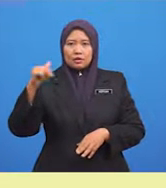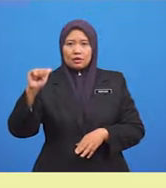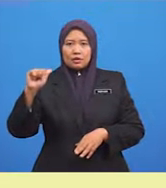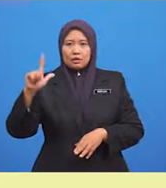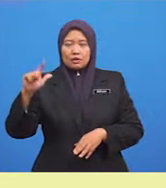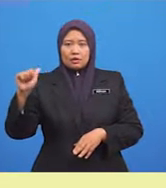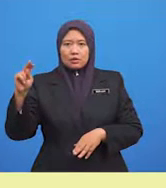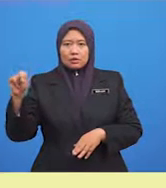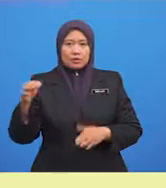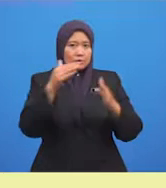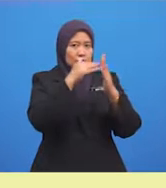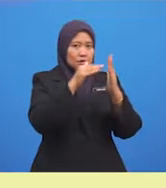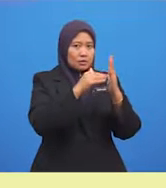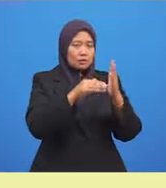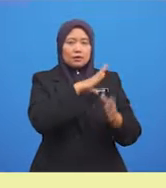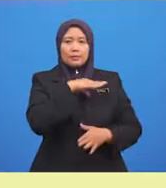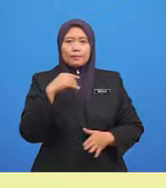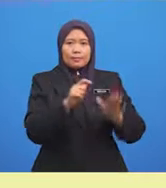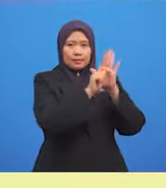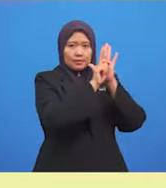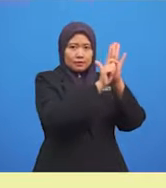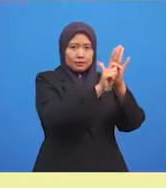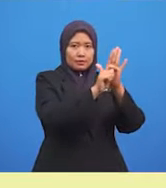tata tanda pembina set.